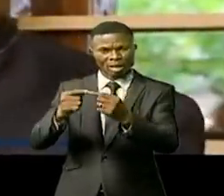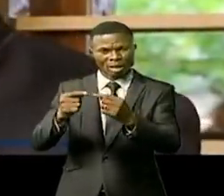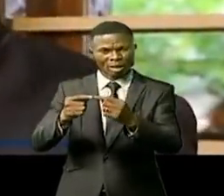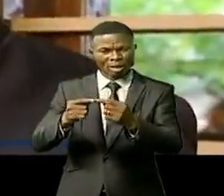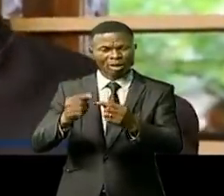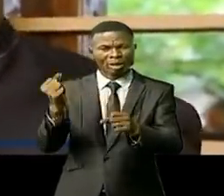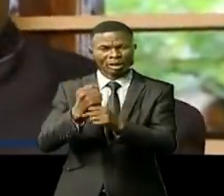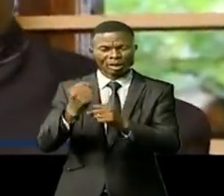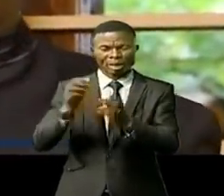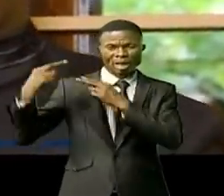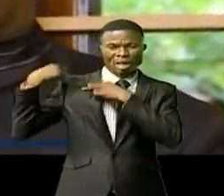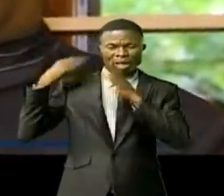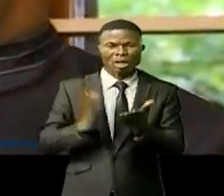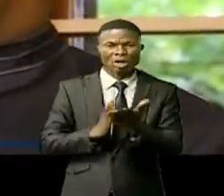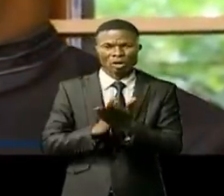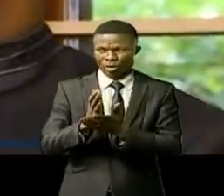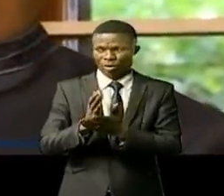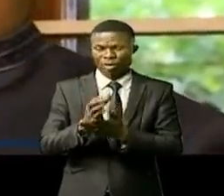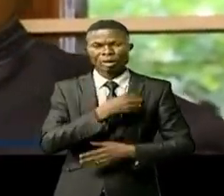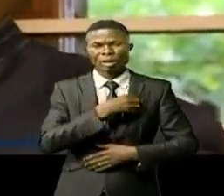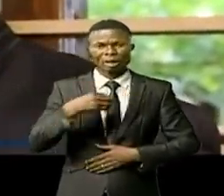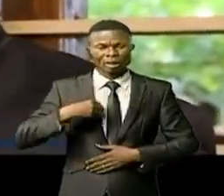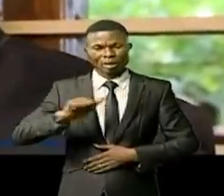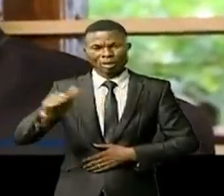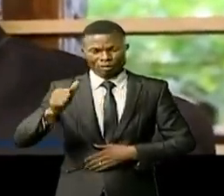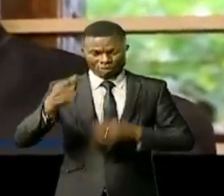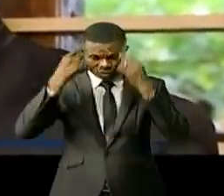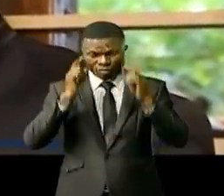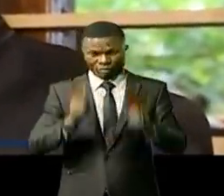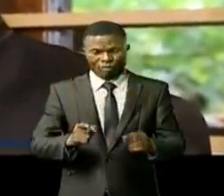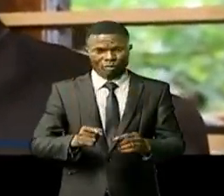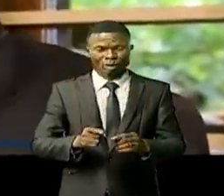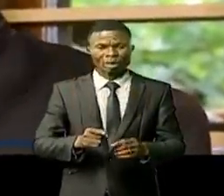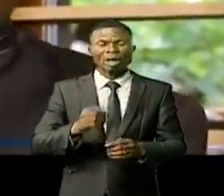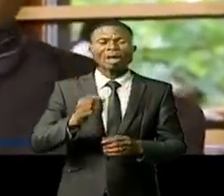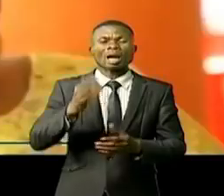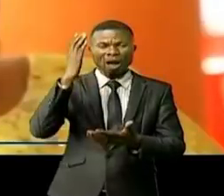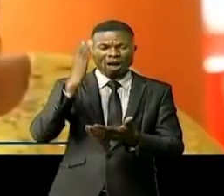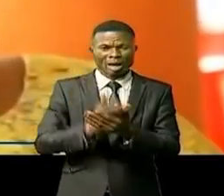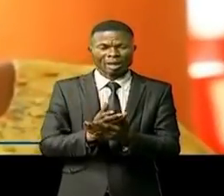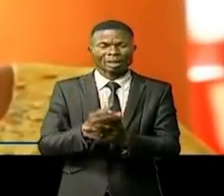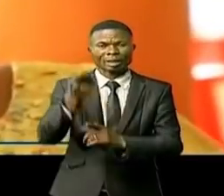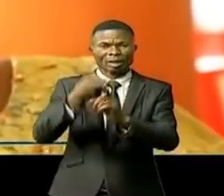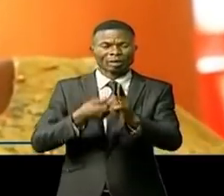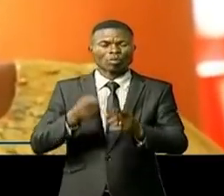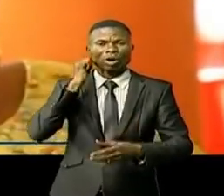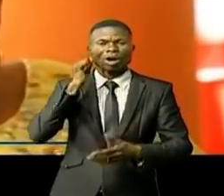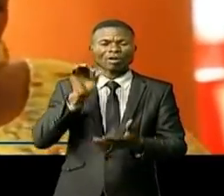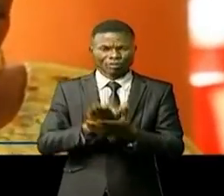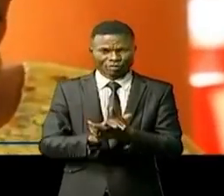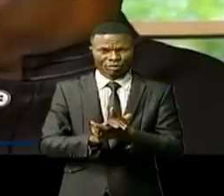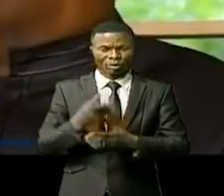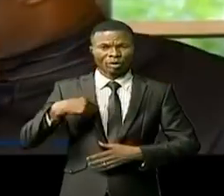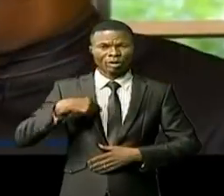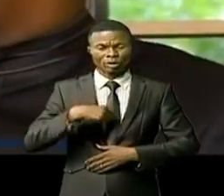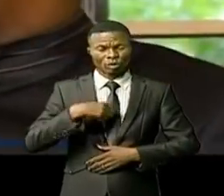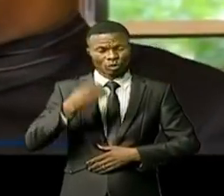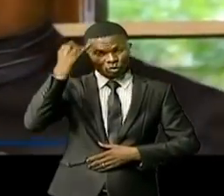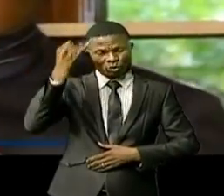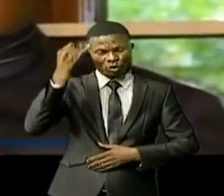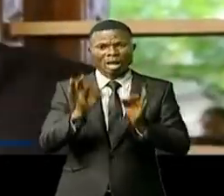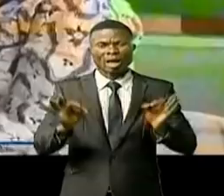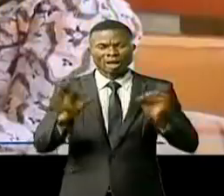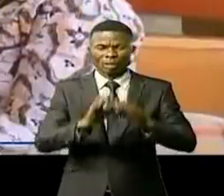de responsabilité. Vous-même, les mamans, vous avez décidé de clôturer le mois de la femme. Nous avons jugé utile de